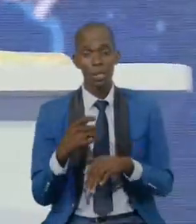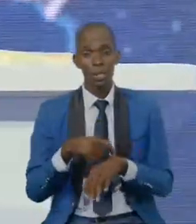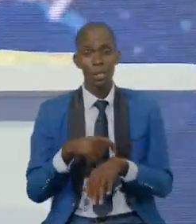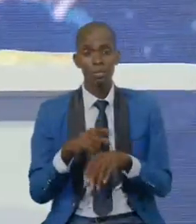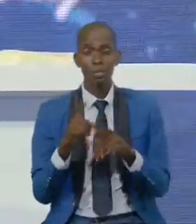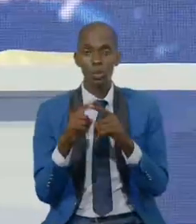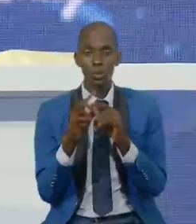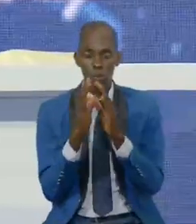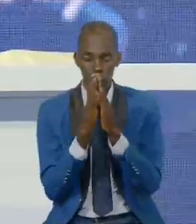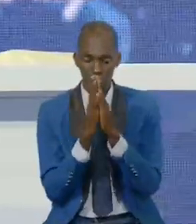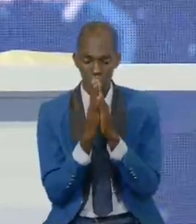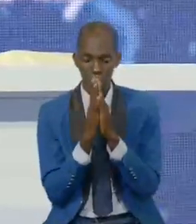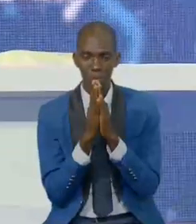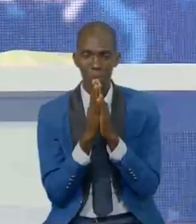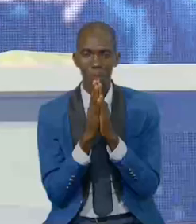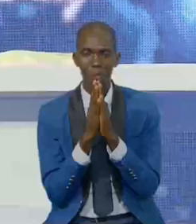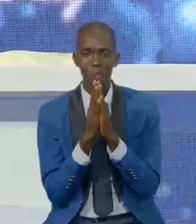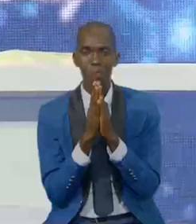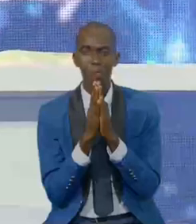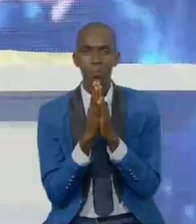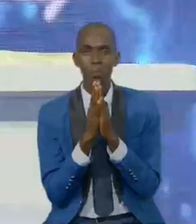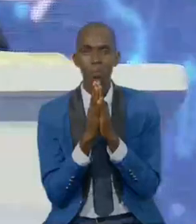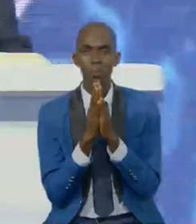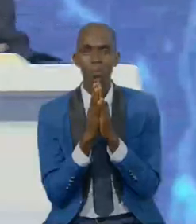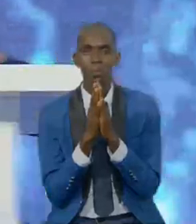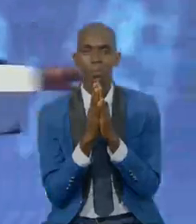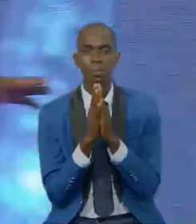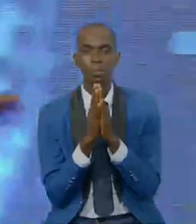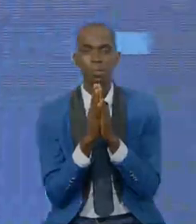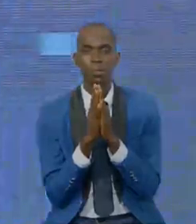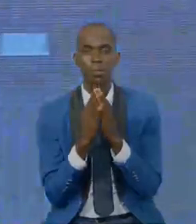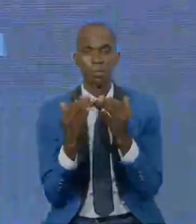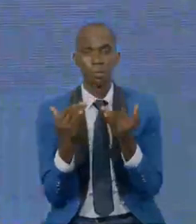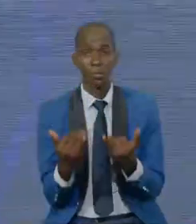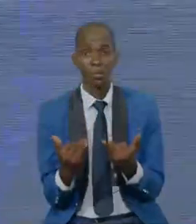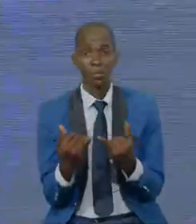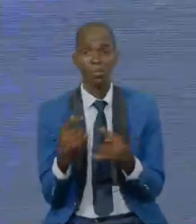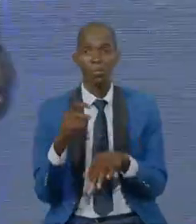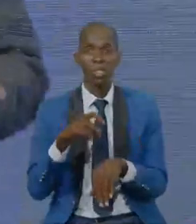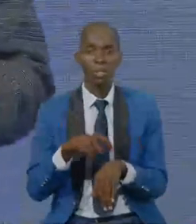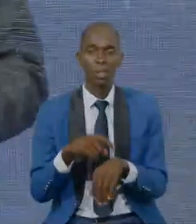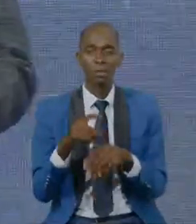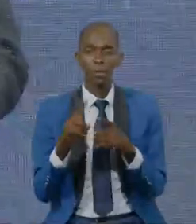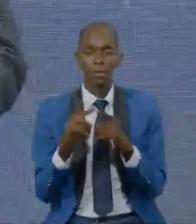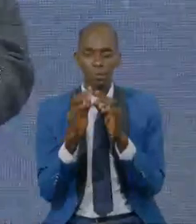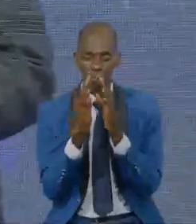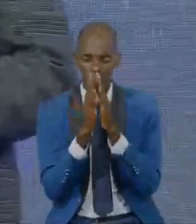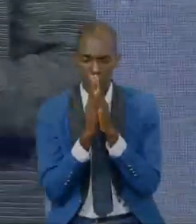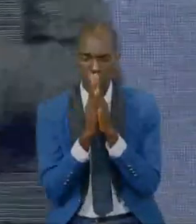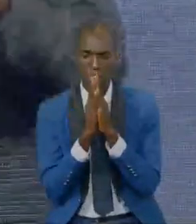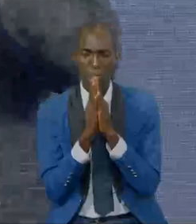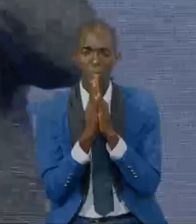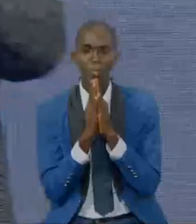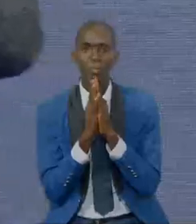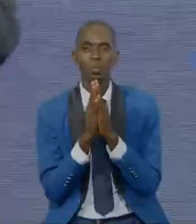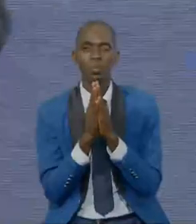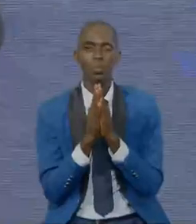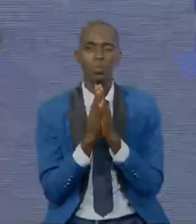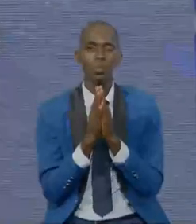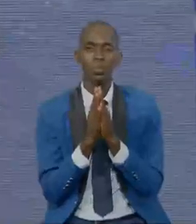maintenant. And eyes closed. La tête baissée, les yeux fermés. Heads bowed, and eyes closed. La tête baissée, les yeux